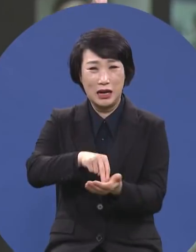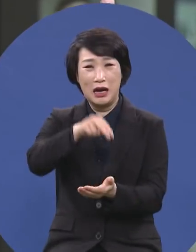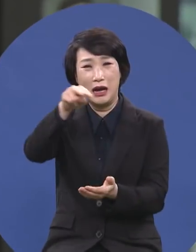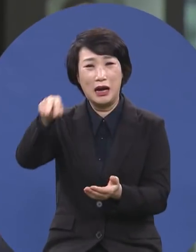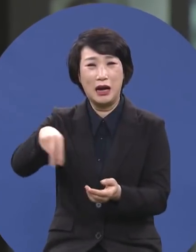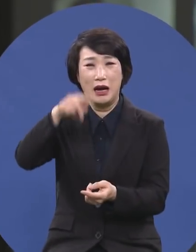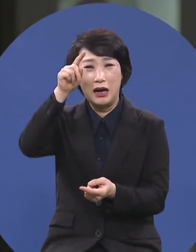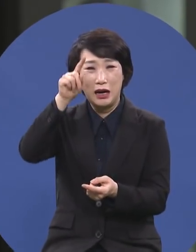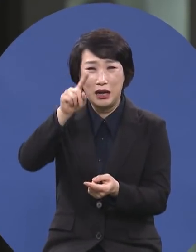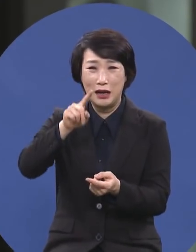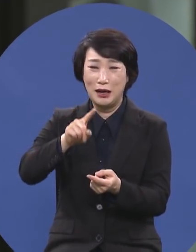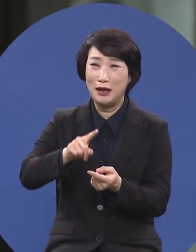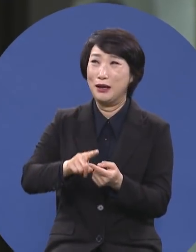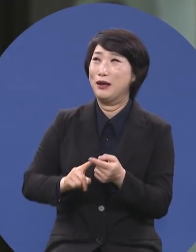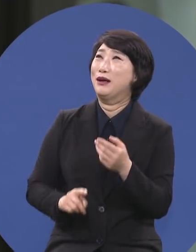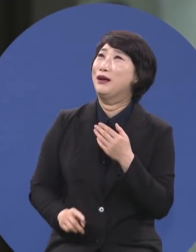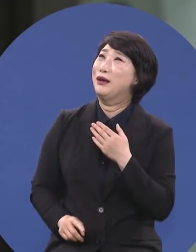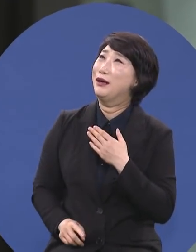방탕하나